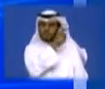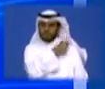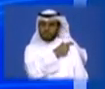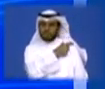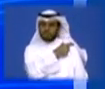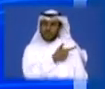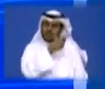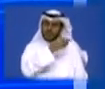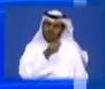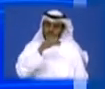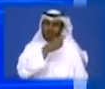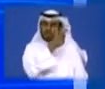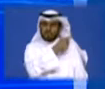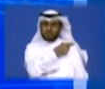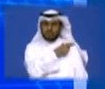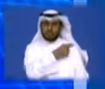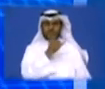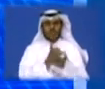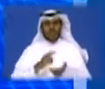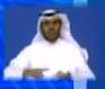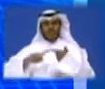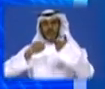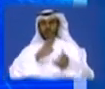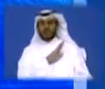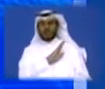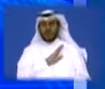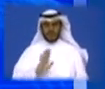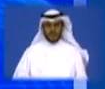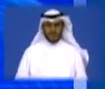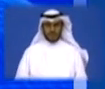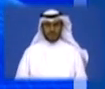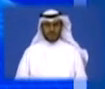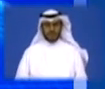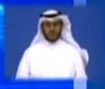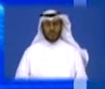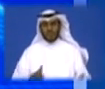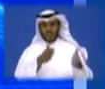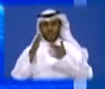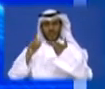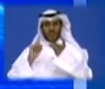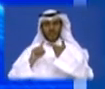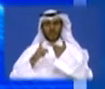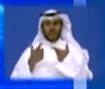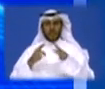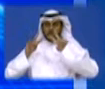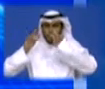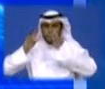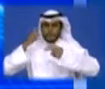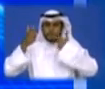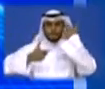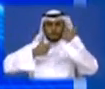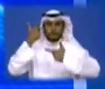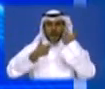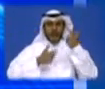لرئيس الاركان العامه للجيش كما بحث المجلس الشؤون السياسيه في ضوء التقارير المتعلقه